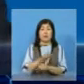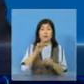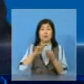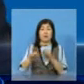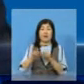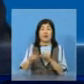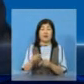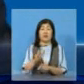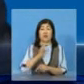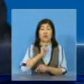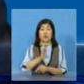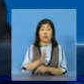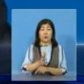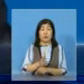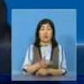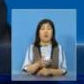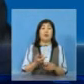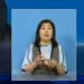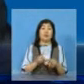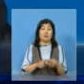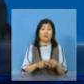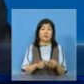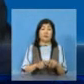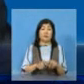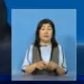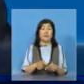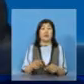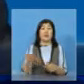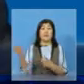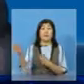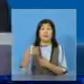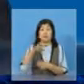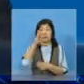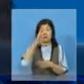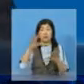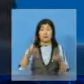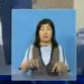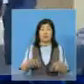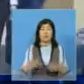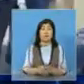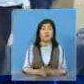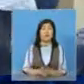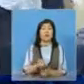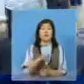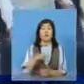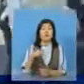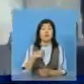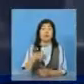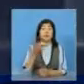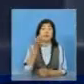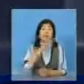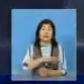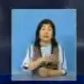также на 3 года. Это является одним из поручений главы государства. Самые эффективные инвестиции – это